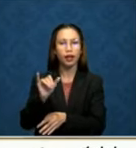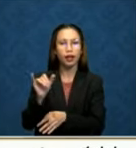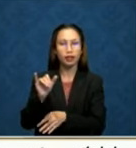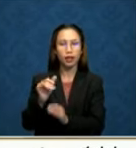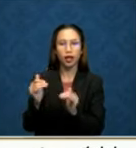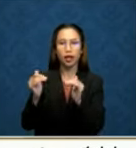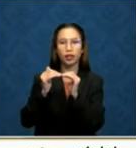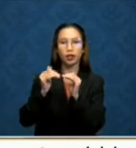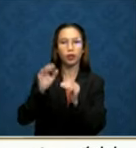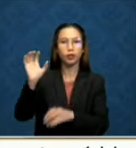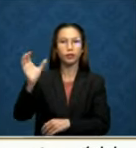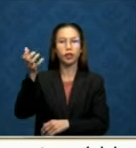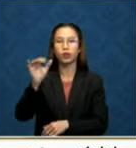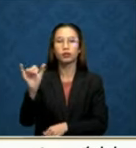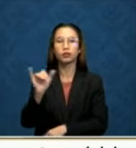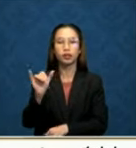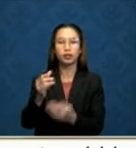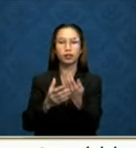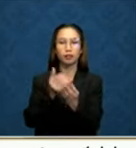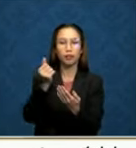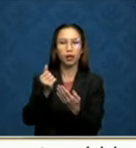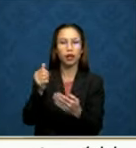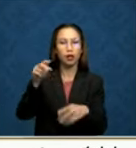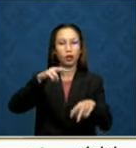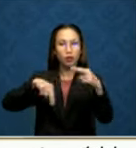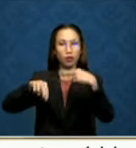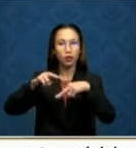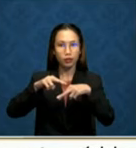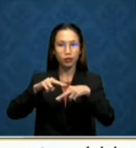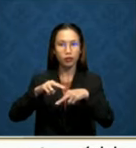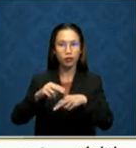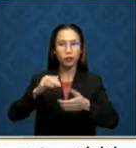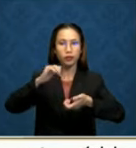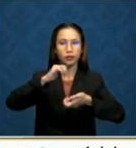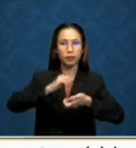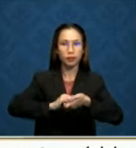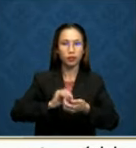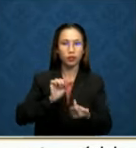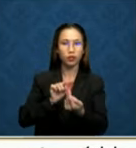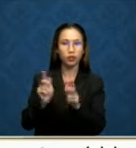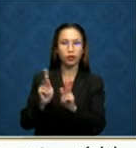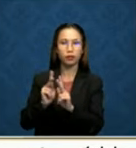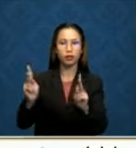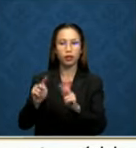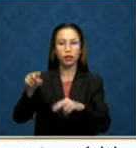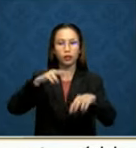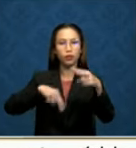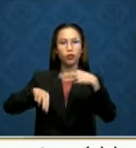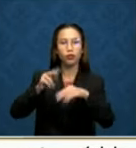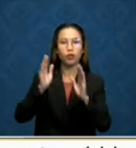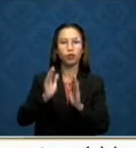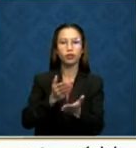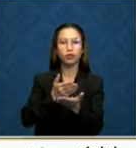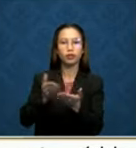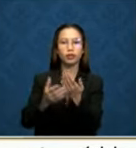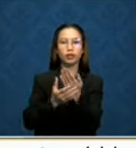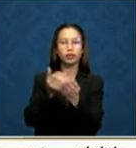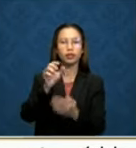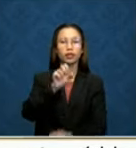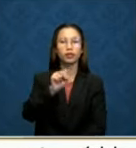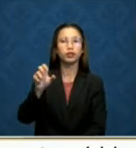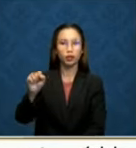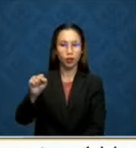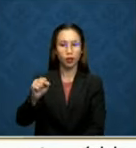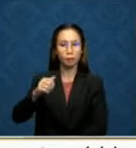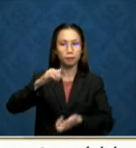เทียมกับสากนเพรฉั้น สภางกผู้บโภค ได้รวมมอกับกัมาที่การค้มครองผู้บริโภค ของสภางราชด